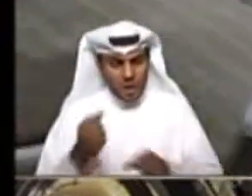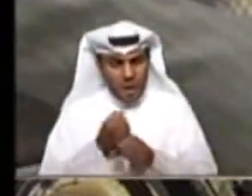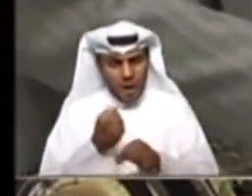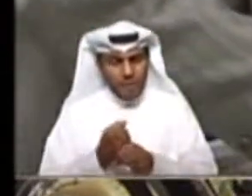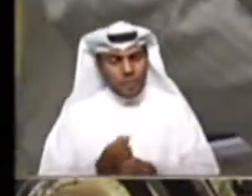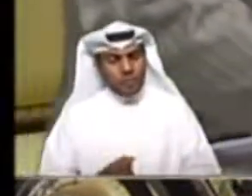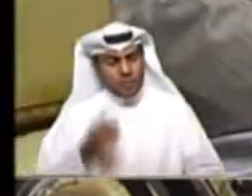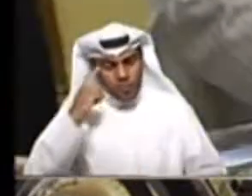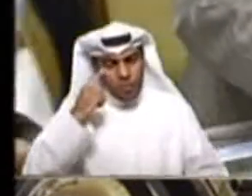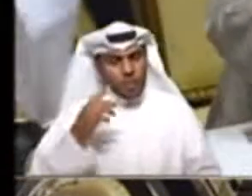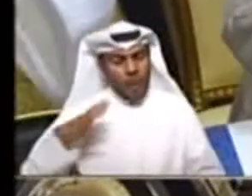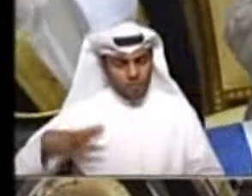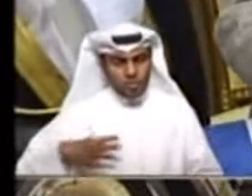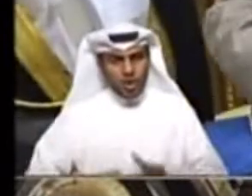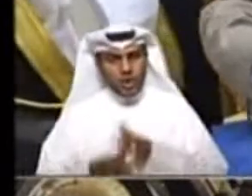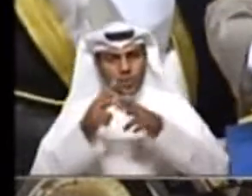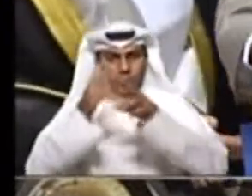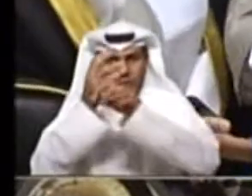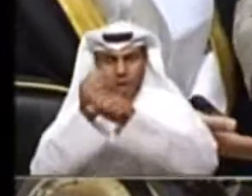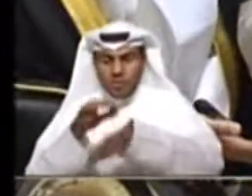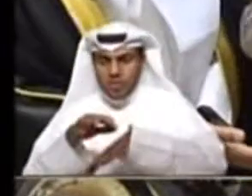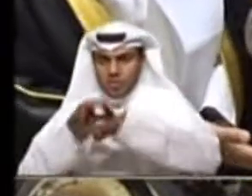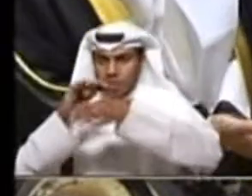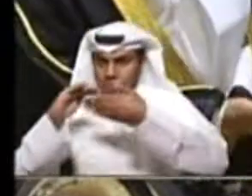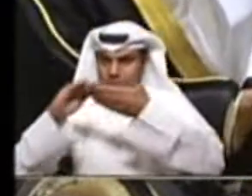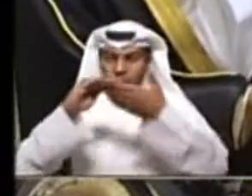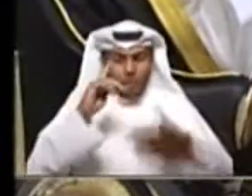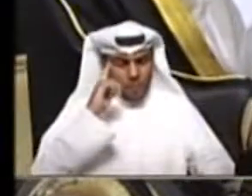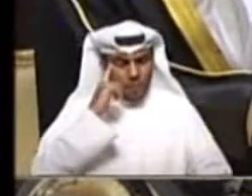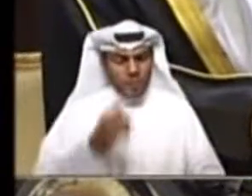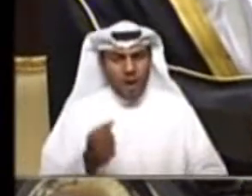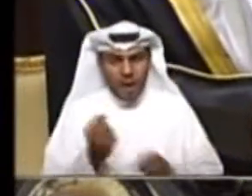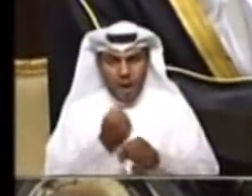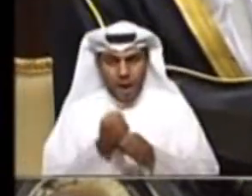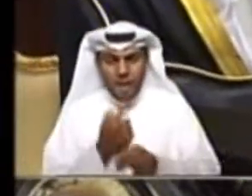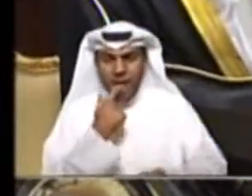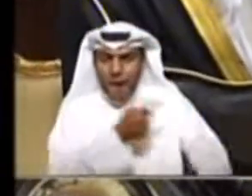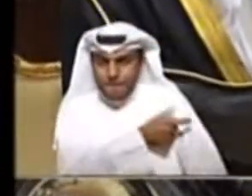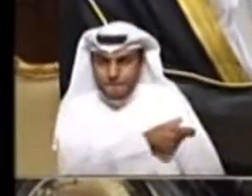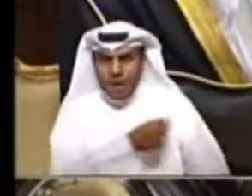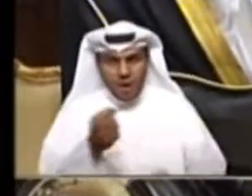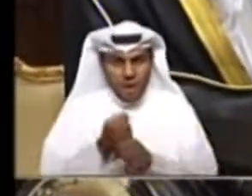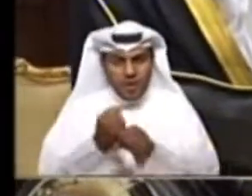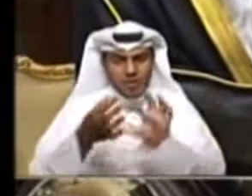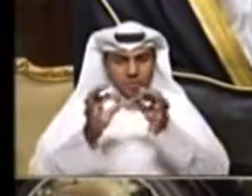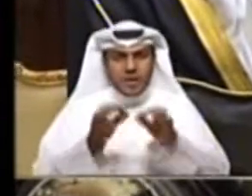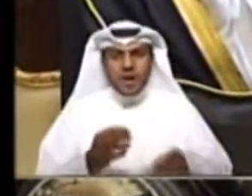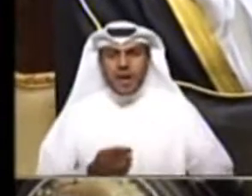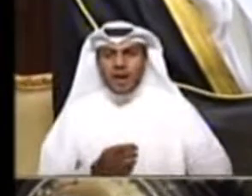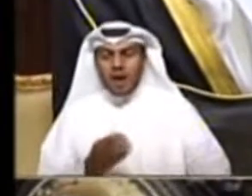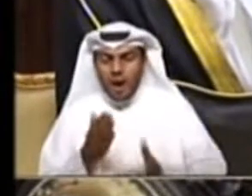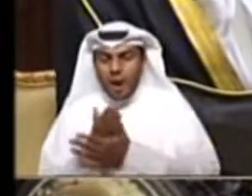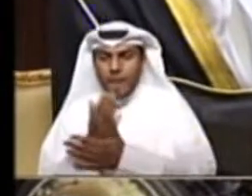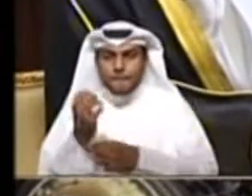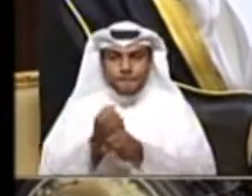بالدور الإنساني الرائد لجمعية الهلال الأحمر الكويتية والقائمين عليها بما تقدمه من أعمال الخير